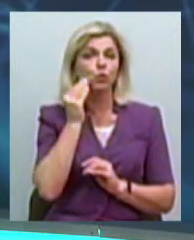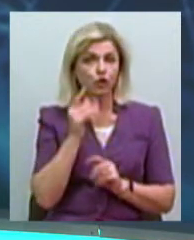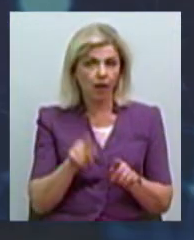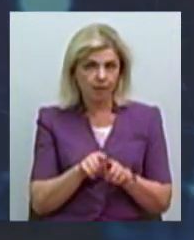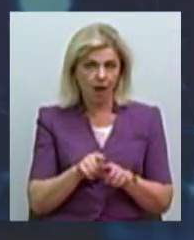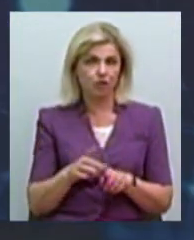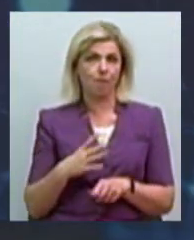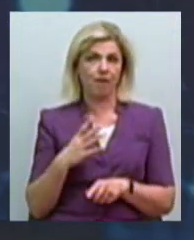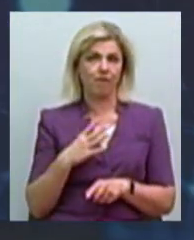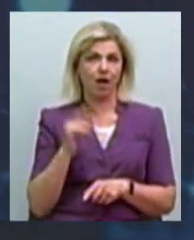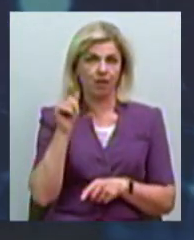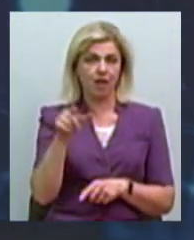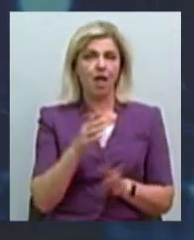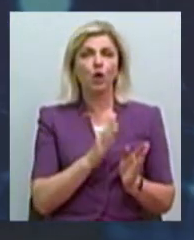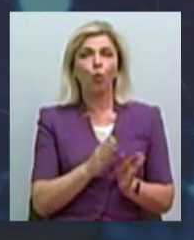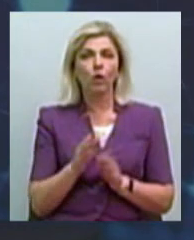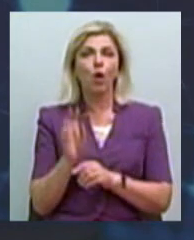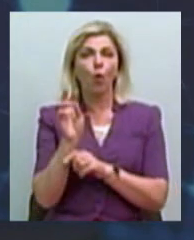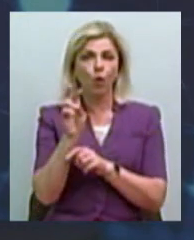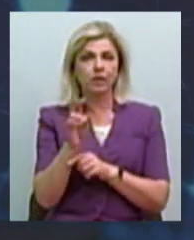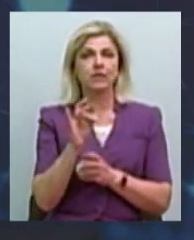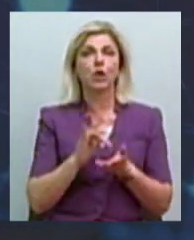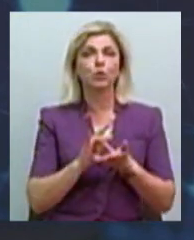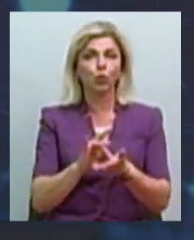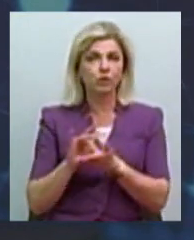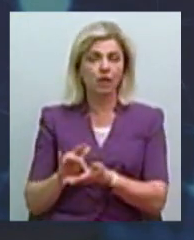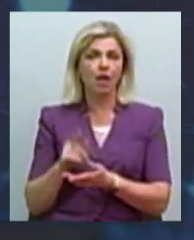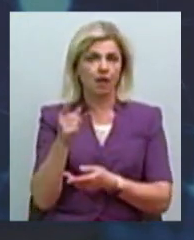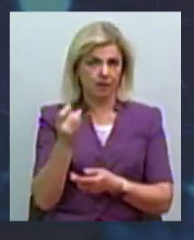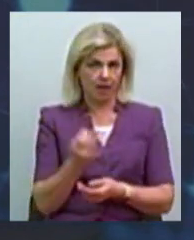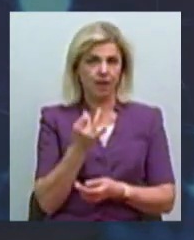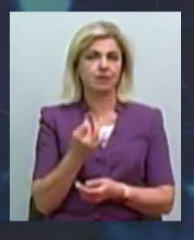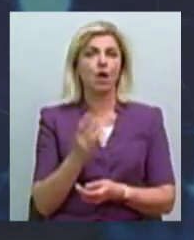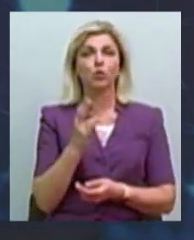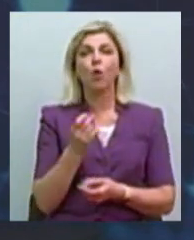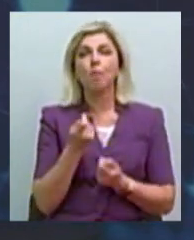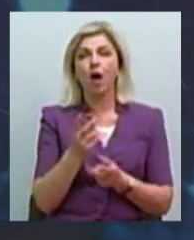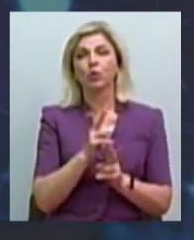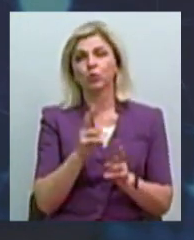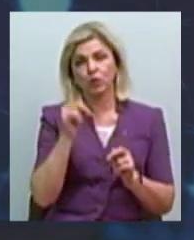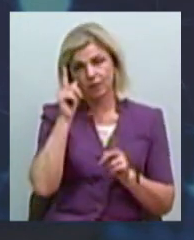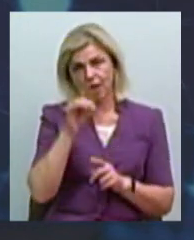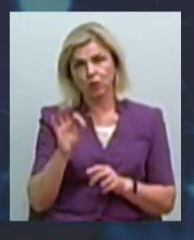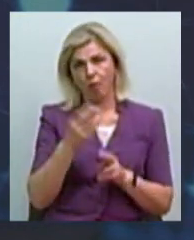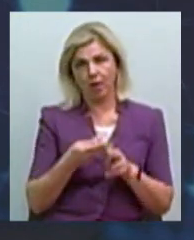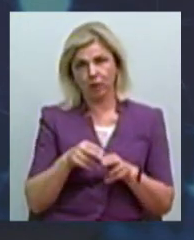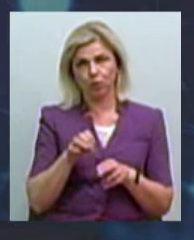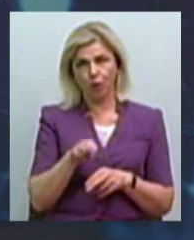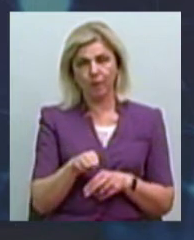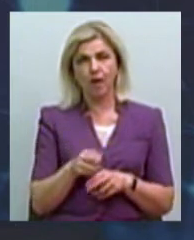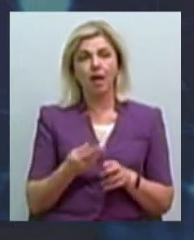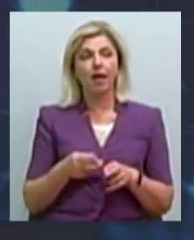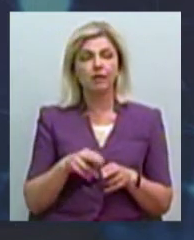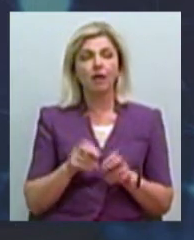также бывал. То есть ну, вот мы регулярно туда ходим с экскурсиями, интересно, классно. Но мало кто знает, допустим, об этом. Ну, это